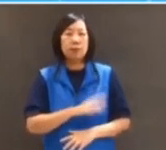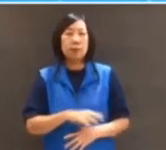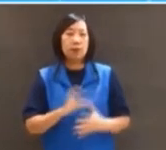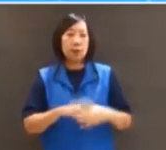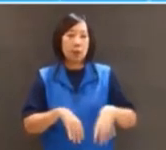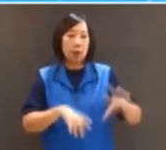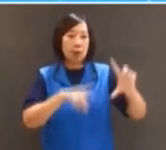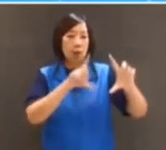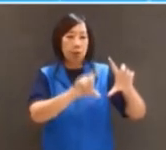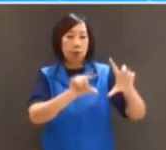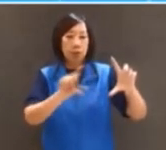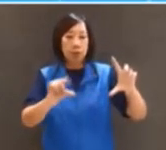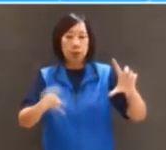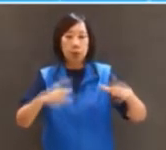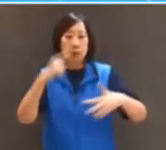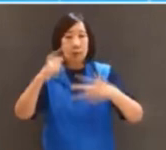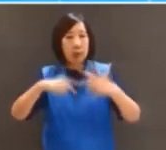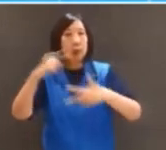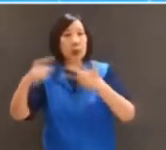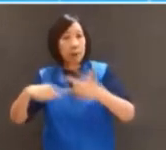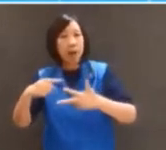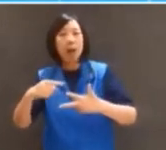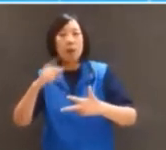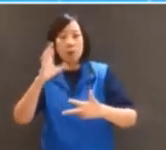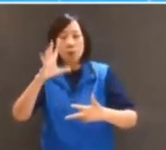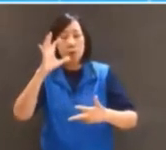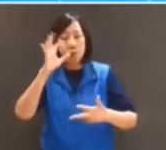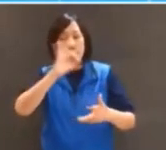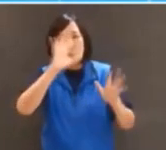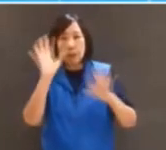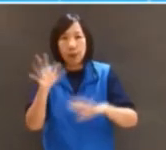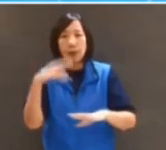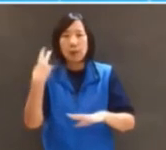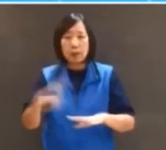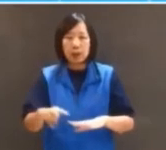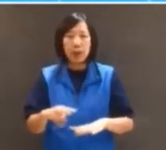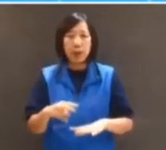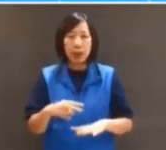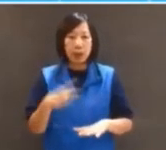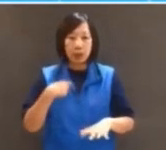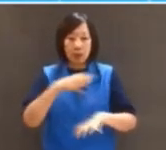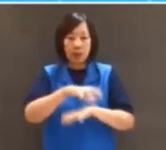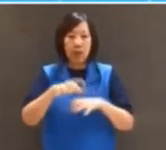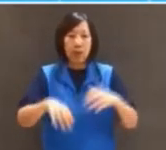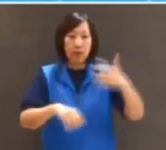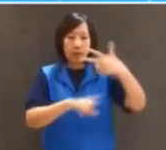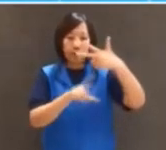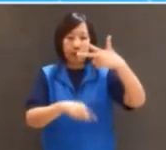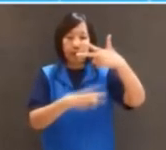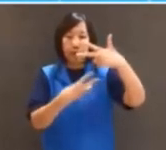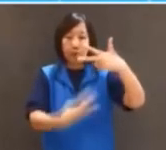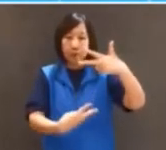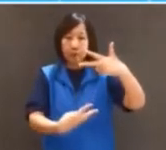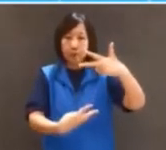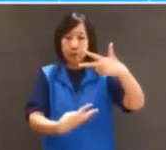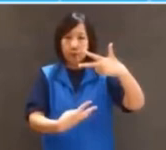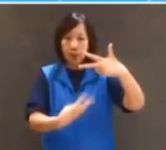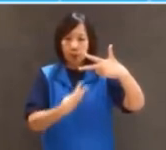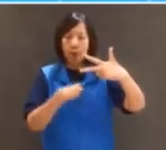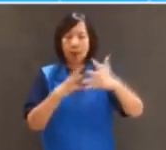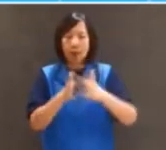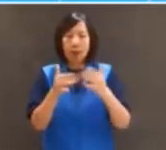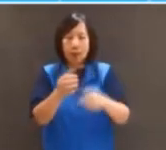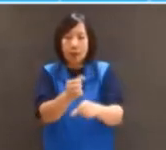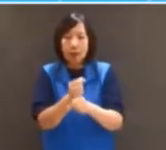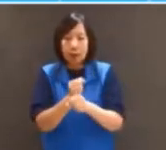疫情发展图以外，也可以看到我们周遭在最后7月3号我们还是要非常小